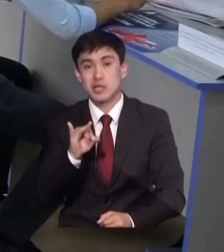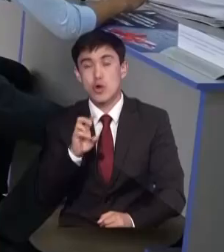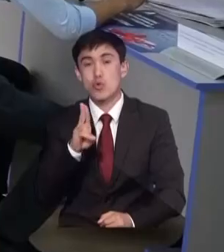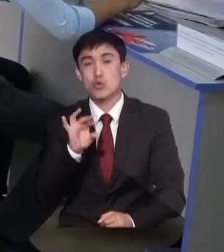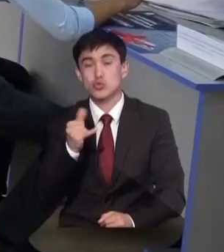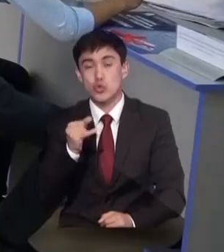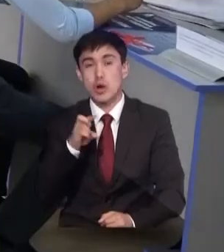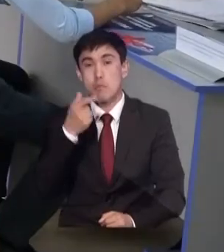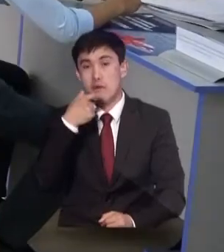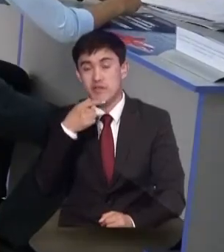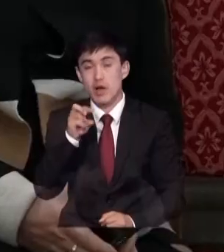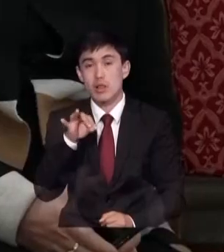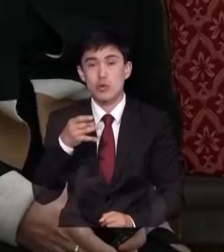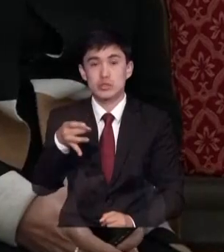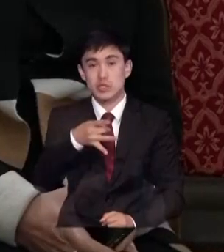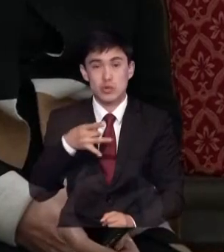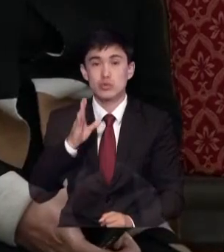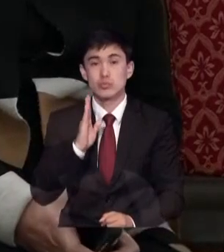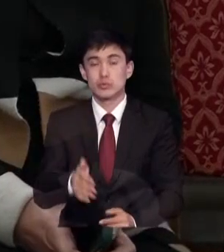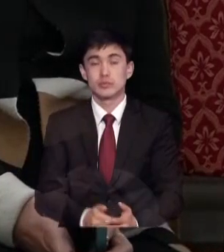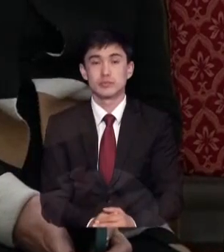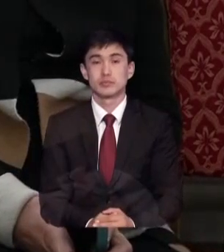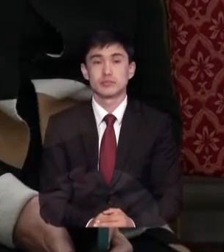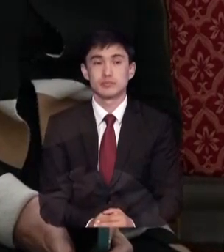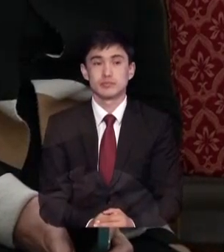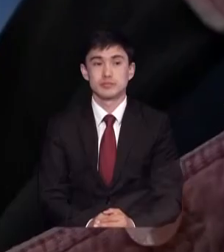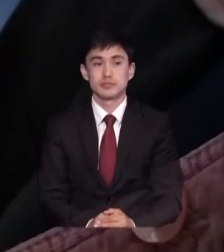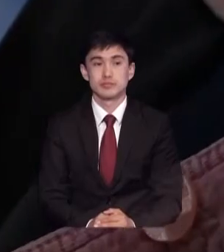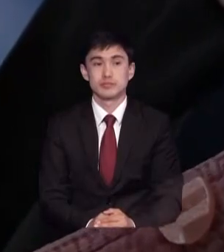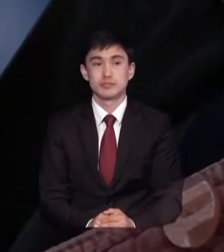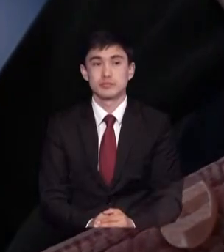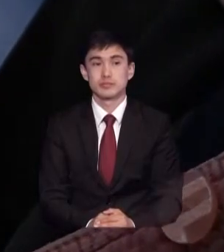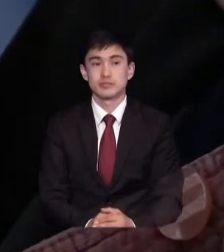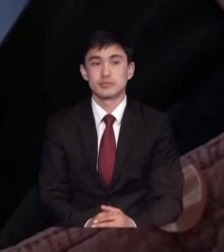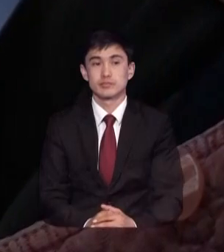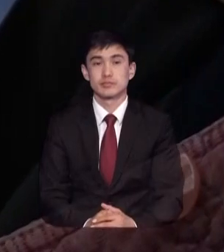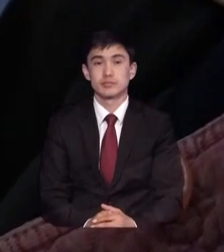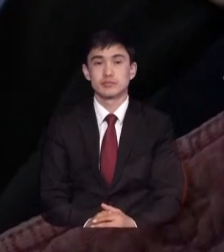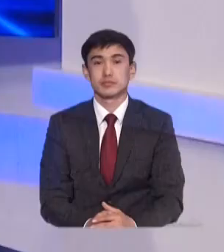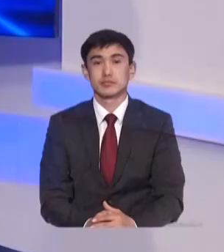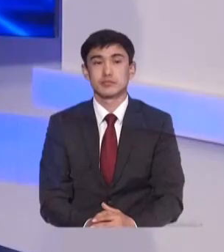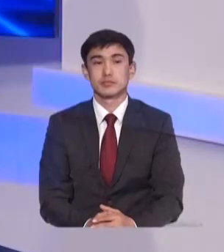Коксуйский, Панфиловский и Алакольский районы. Карина Закриева, Ержан Дуйсен, телерадиокомпания ЖТСУ.